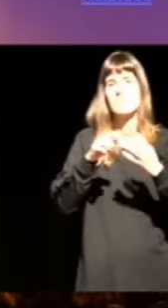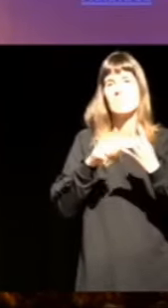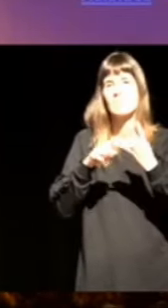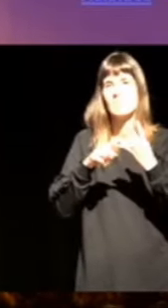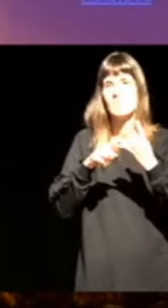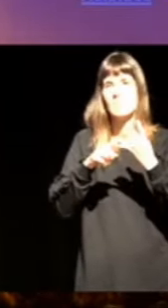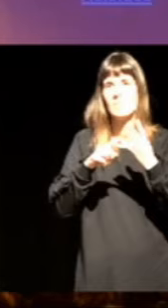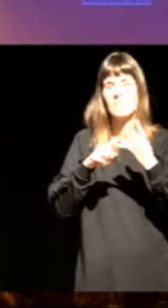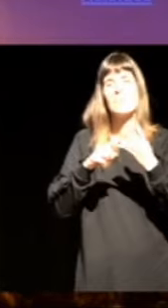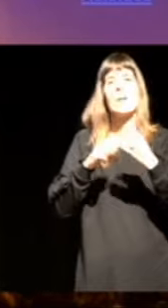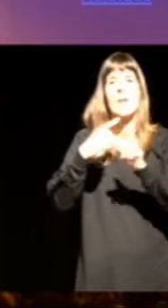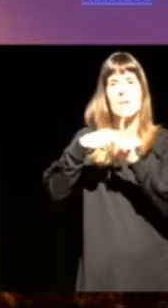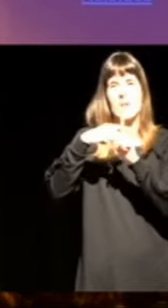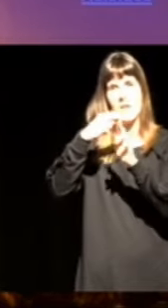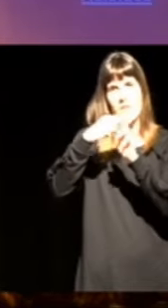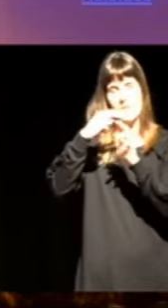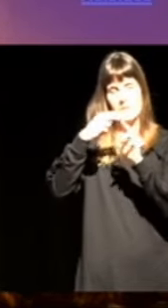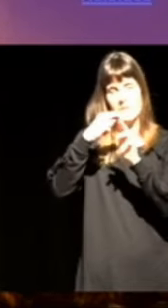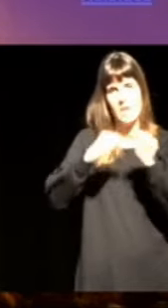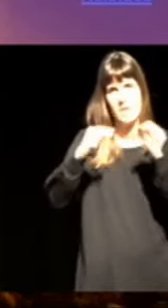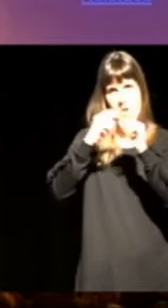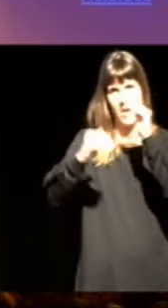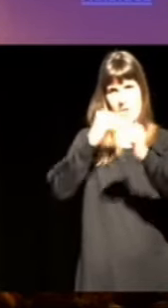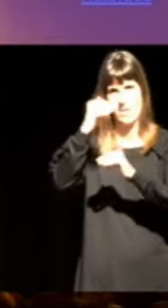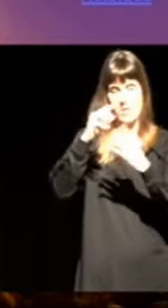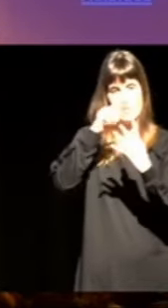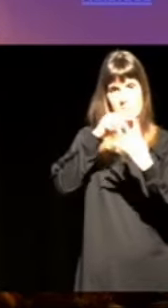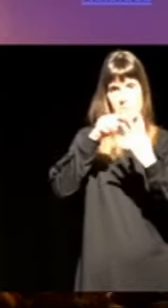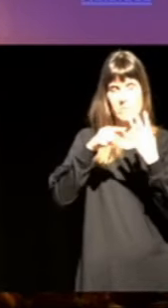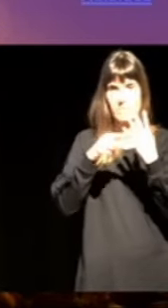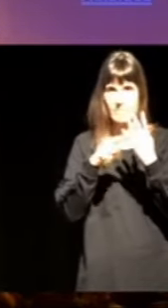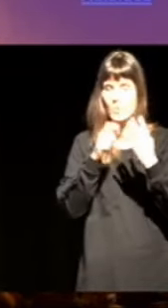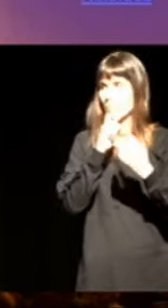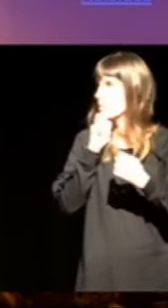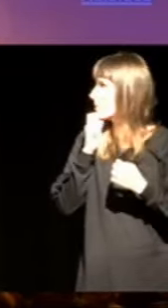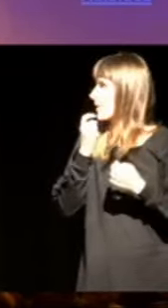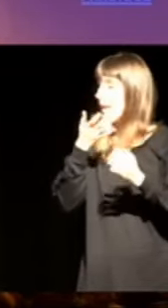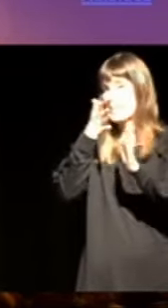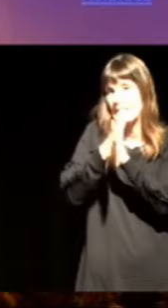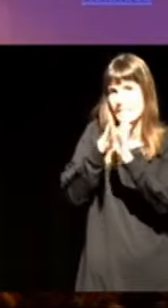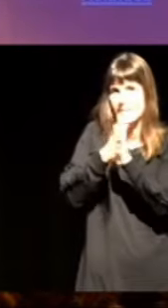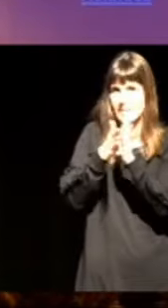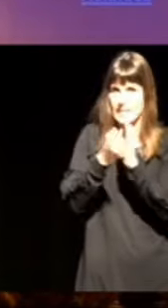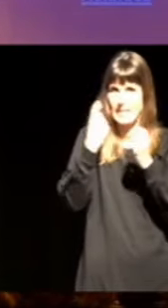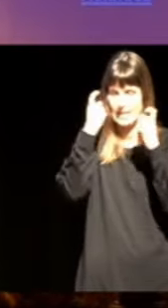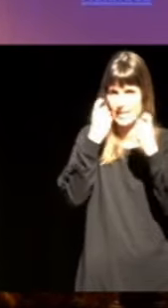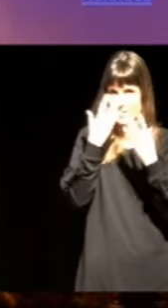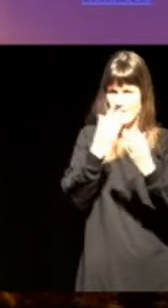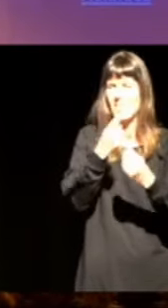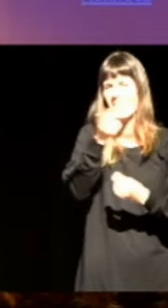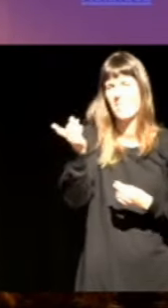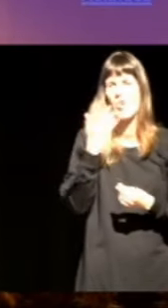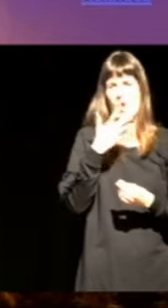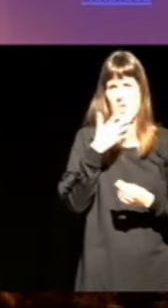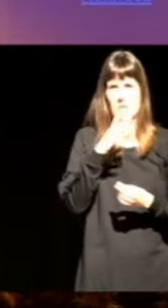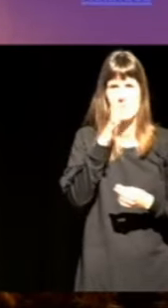maila aurreratua. Bueno, bakar-bakarrik hiru, ondo ulertzeko. Bueno, hau ezaguna zaizu ez,